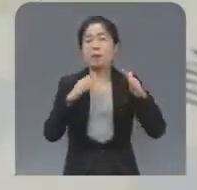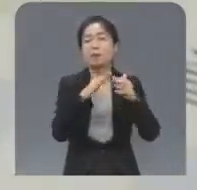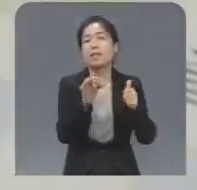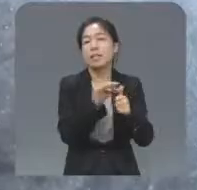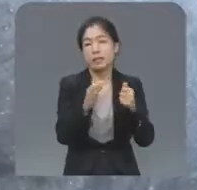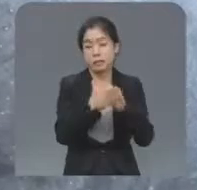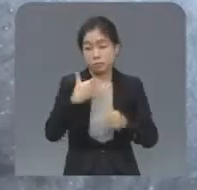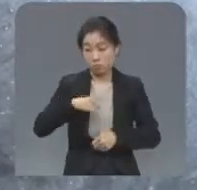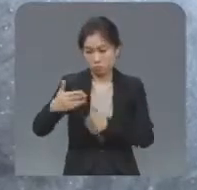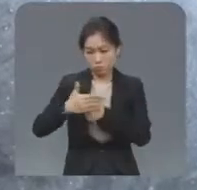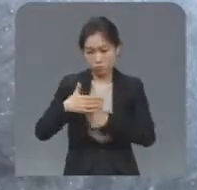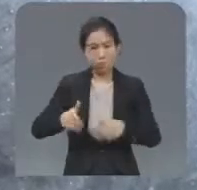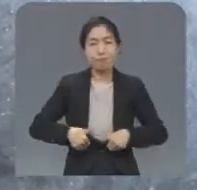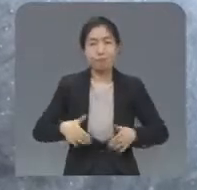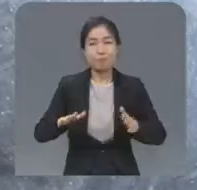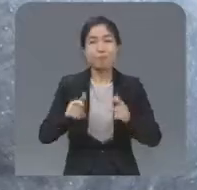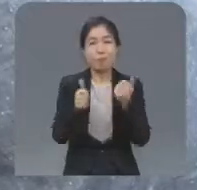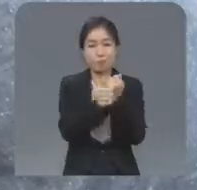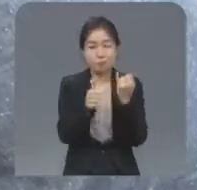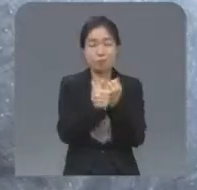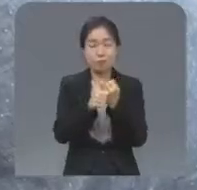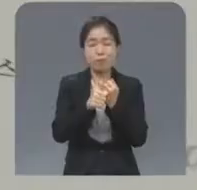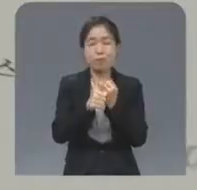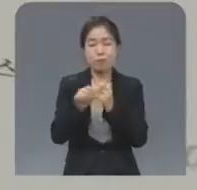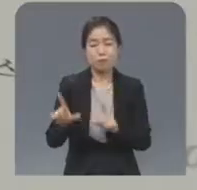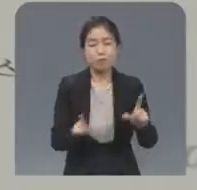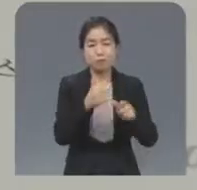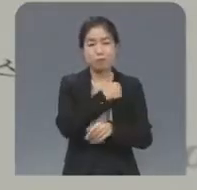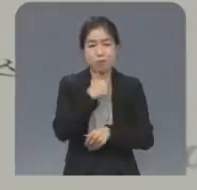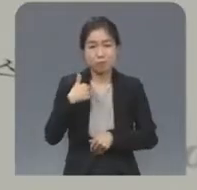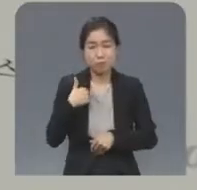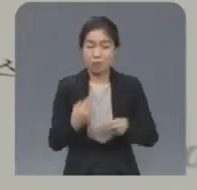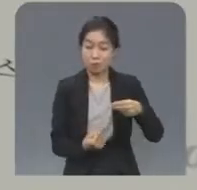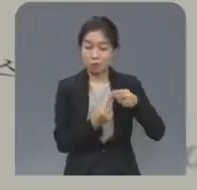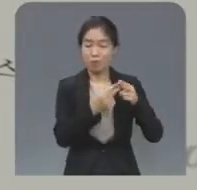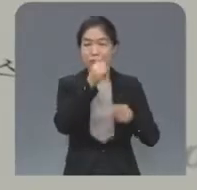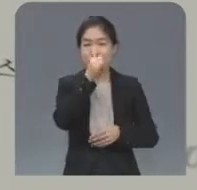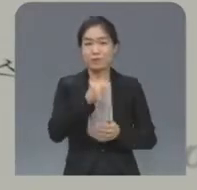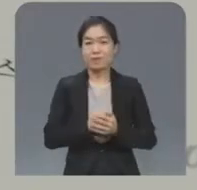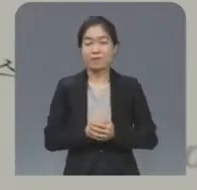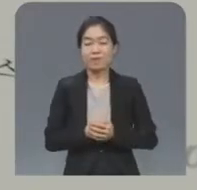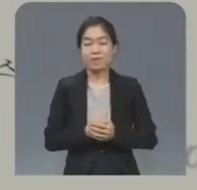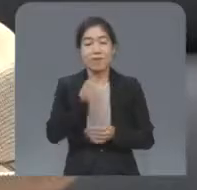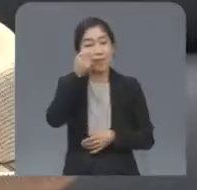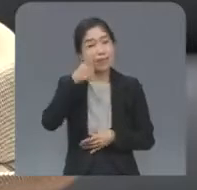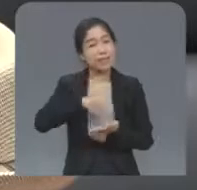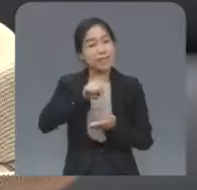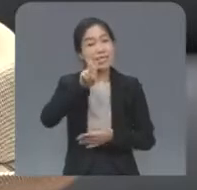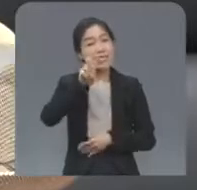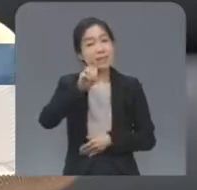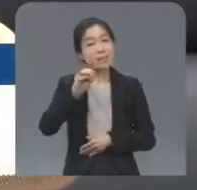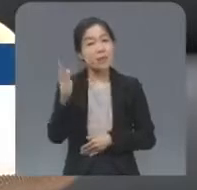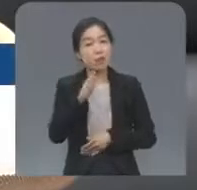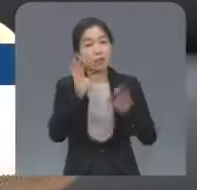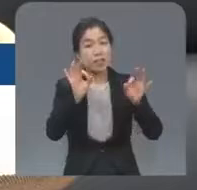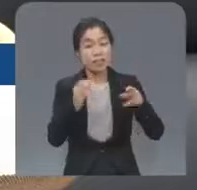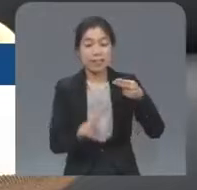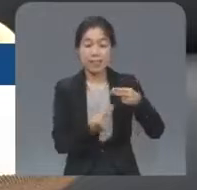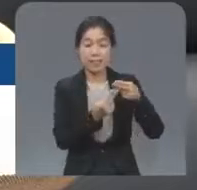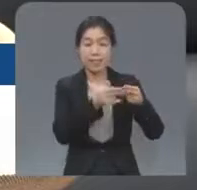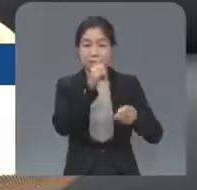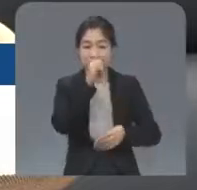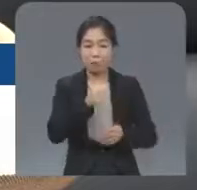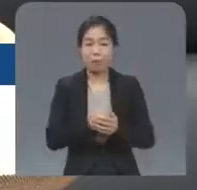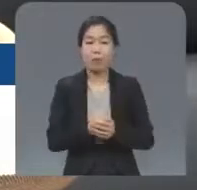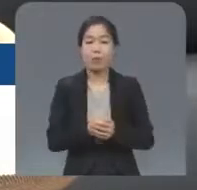자녀들 도움 없이도 부부가 생활을 꾸리기에 충분하고 저축까지 합니다. 한 달에 한 20만 원 정도 은행에 적금도